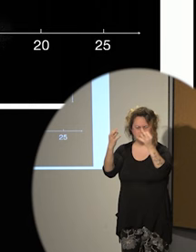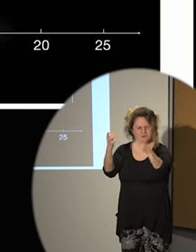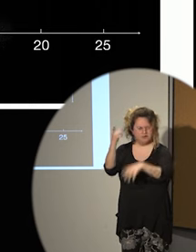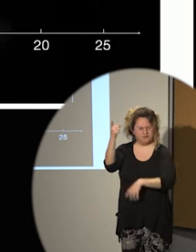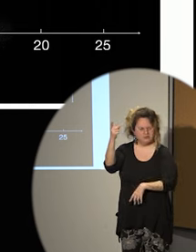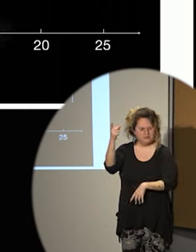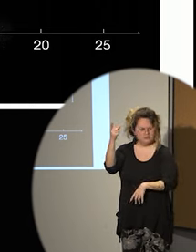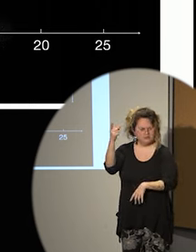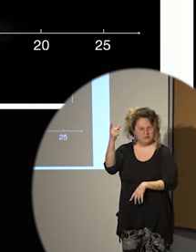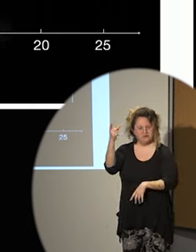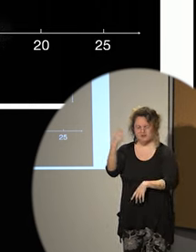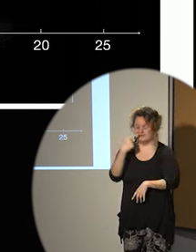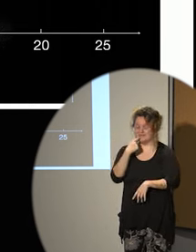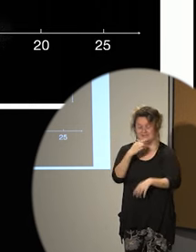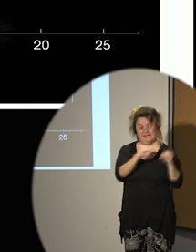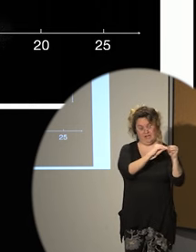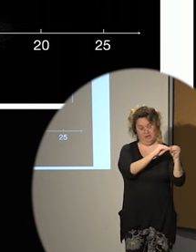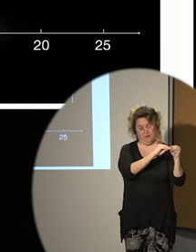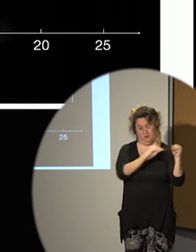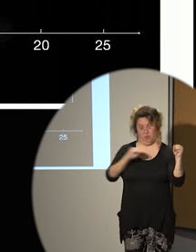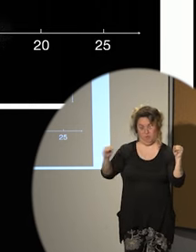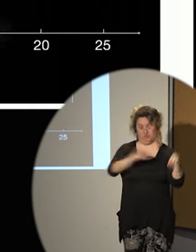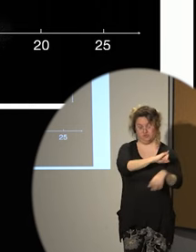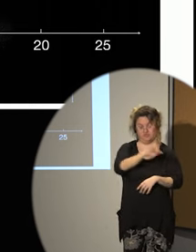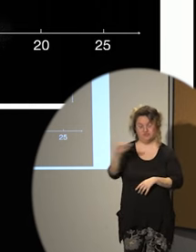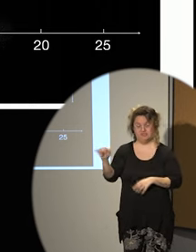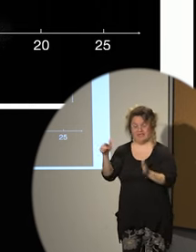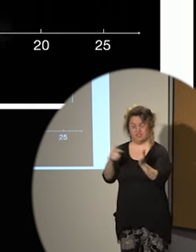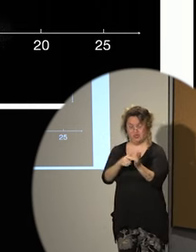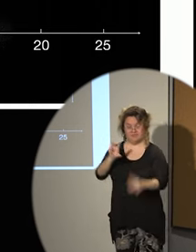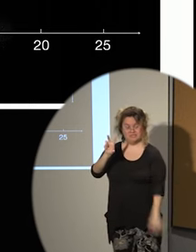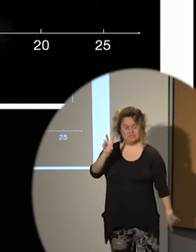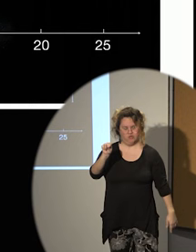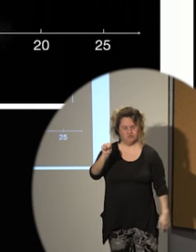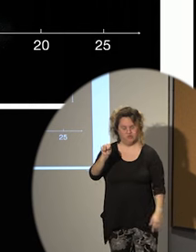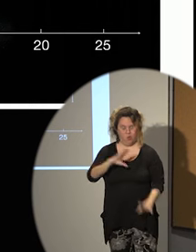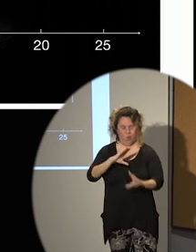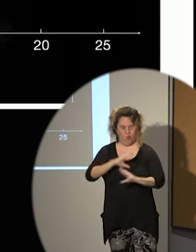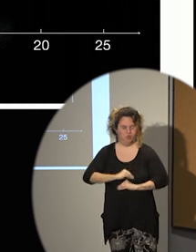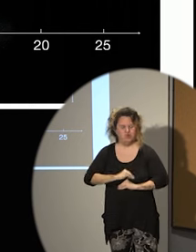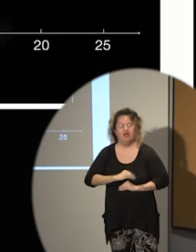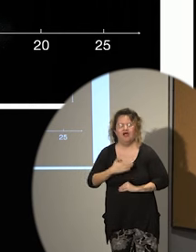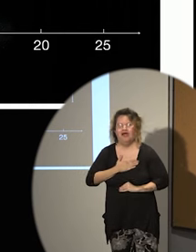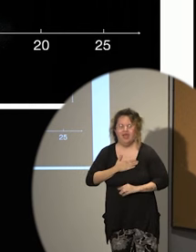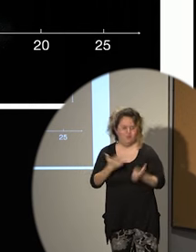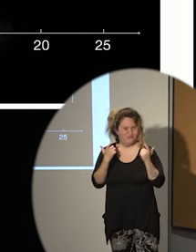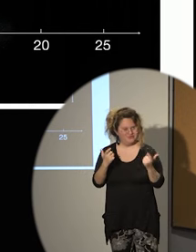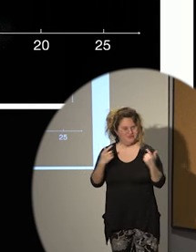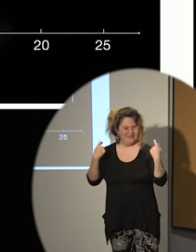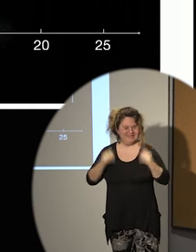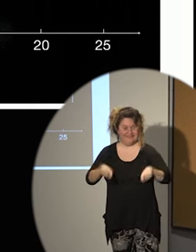On a réussi à le prolonger jusqu'à 2030, à notre grande satisfaction, je ne vous le cache pas, sans coût supplémentaire de